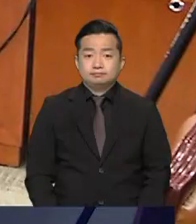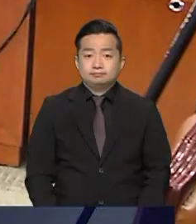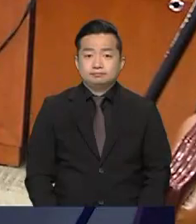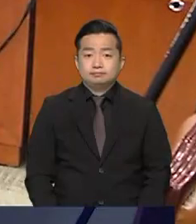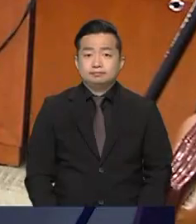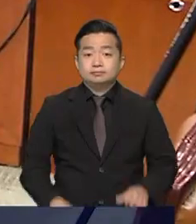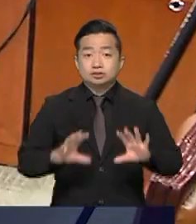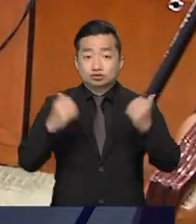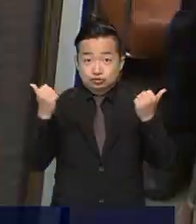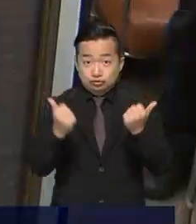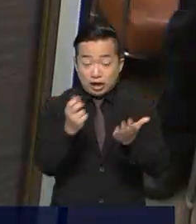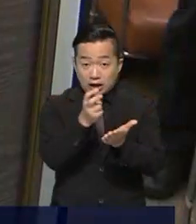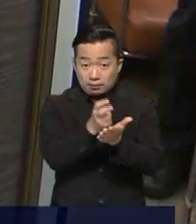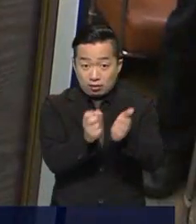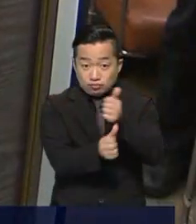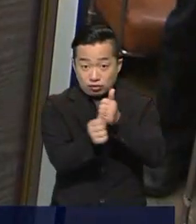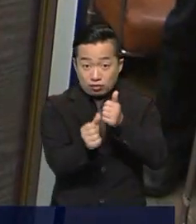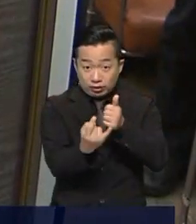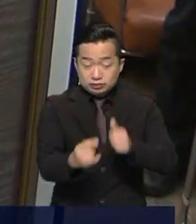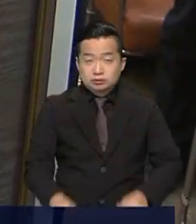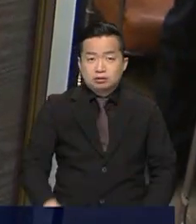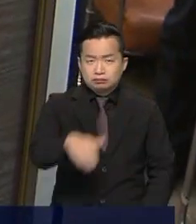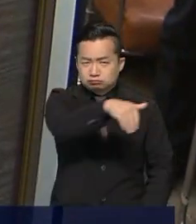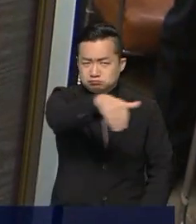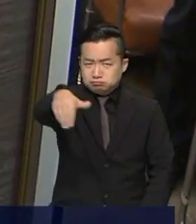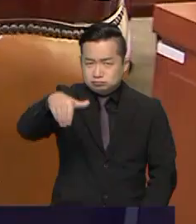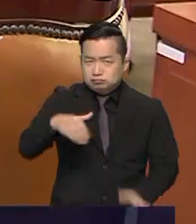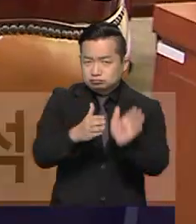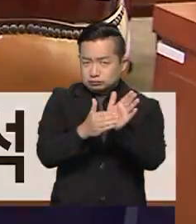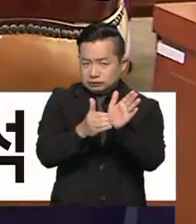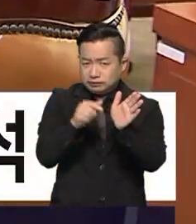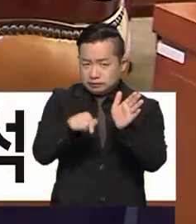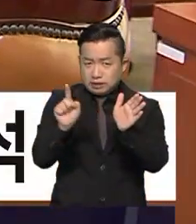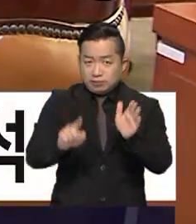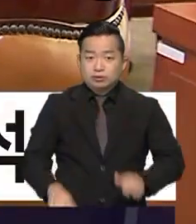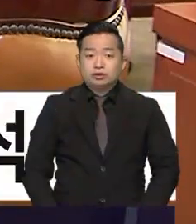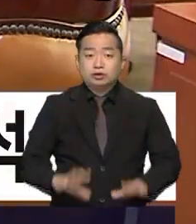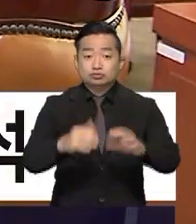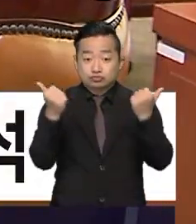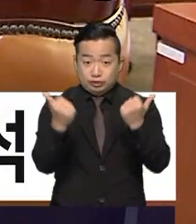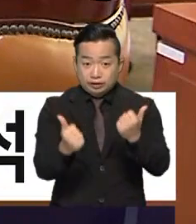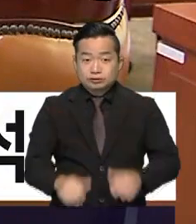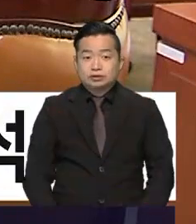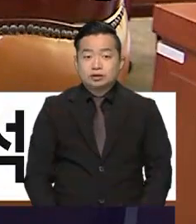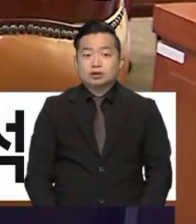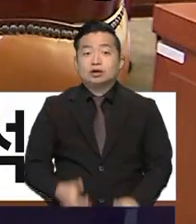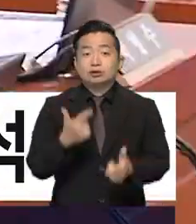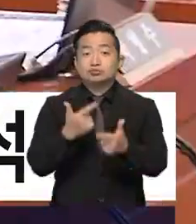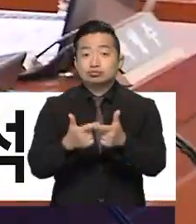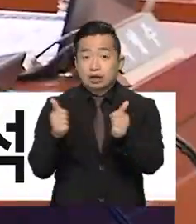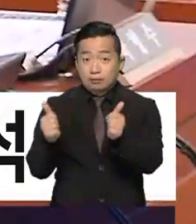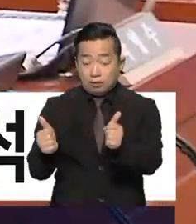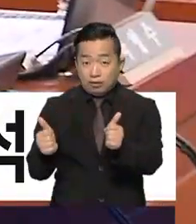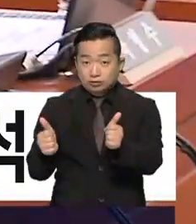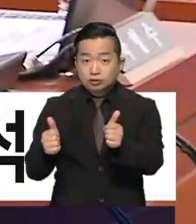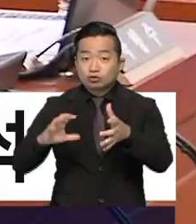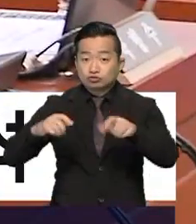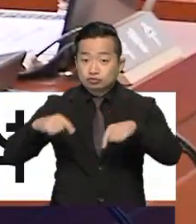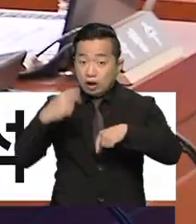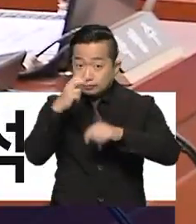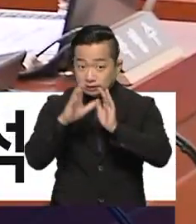국회 법사위 국정감사장에 가림막이 설치됐습니다. 오늘 국회에서 열리는 부산지방법원 대상